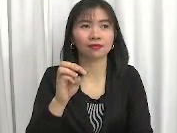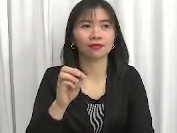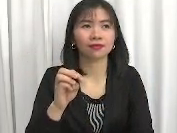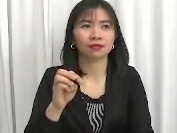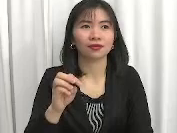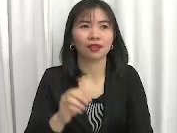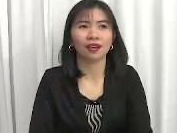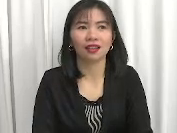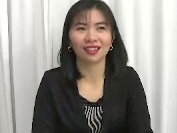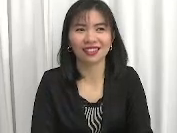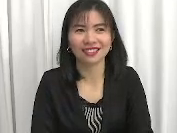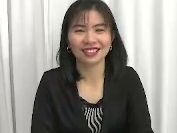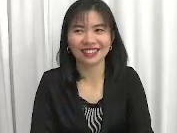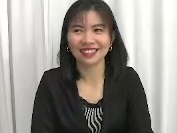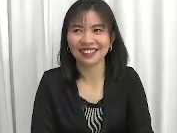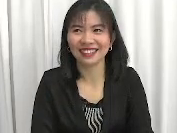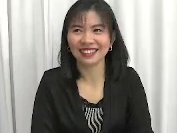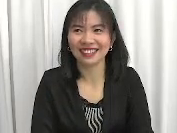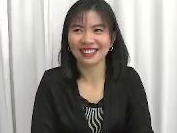note.